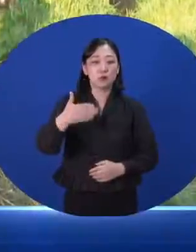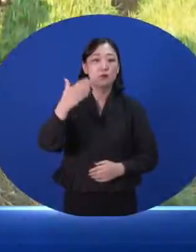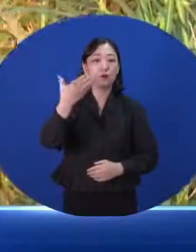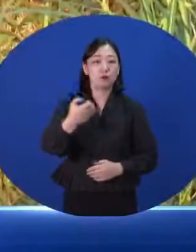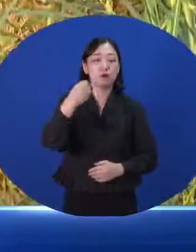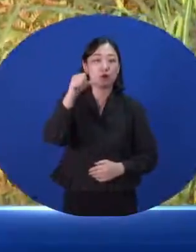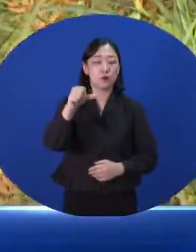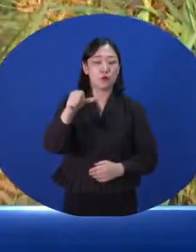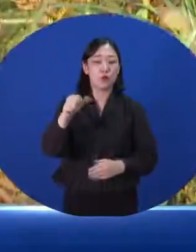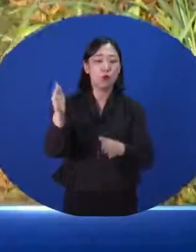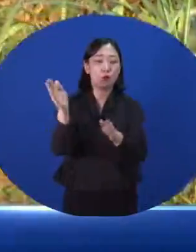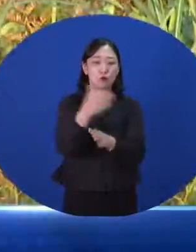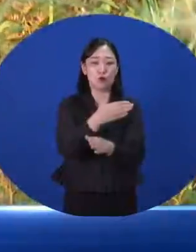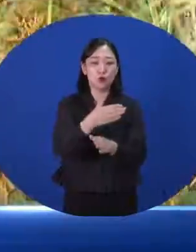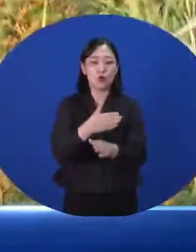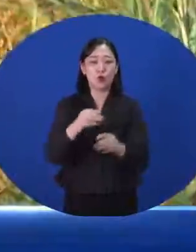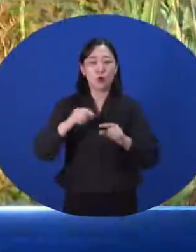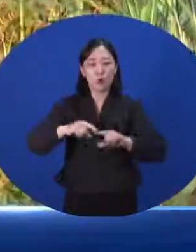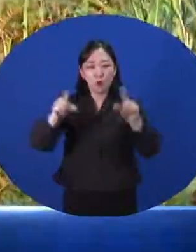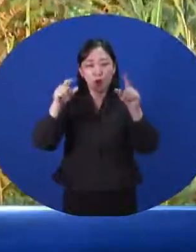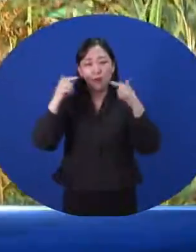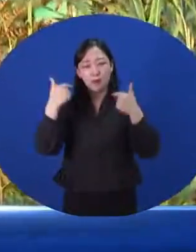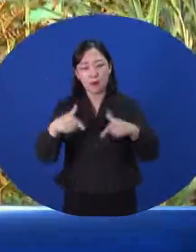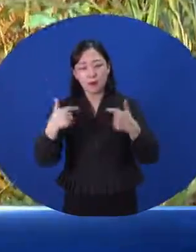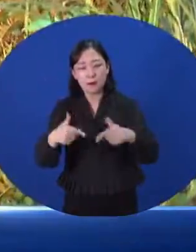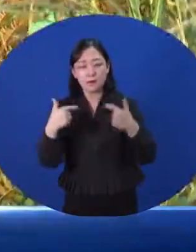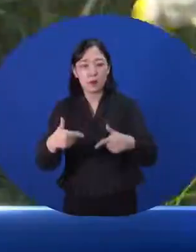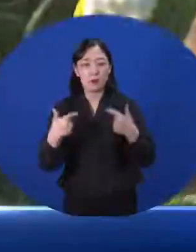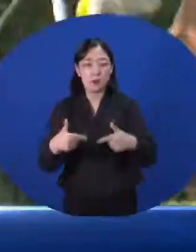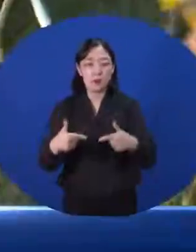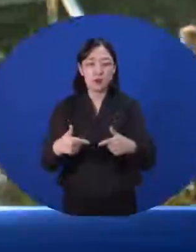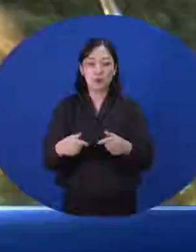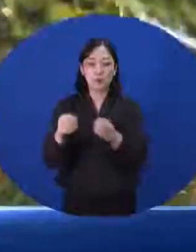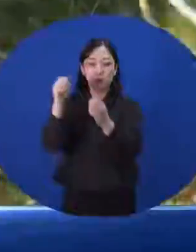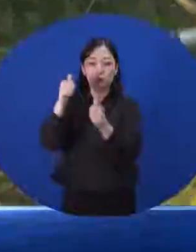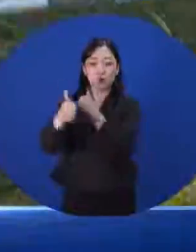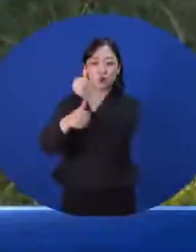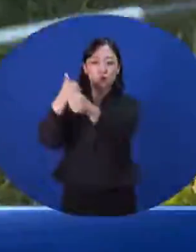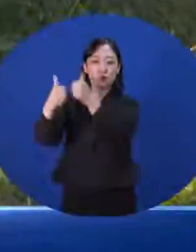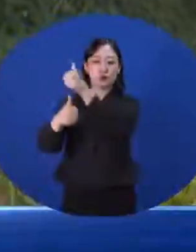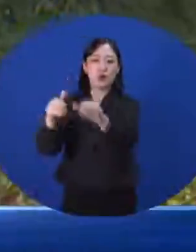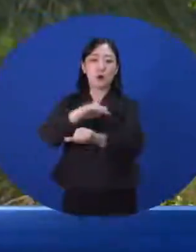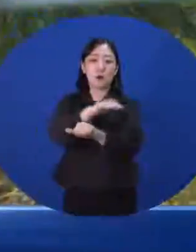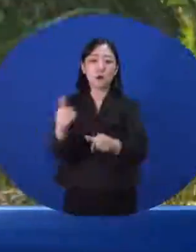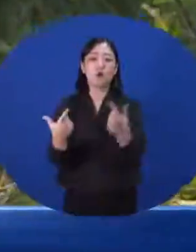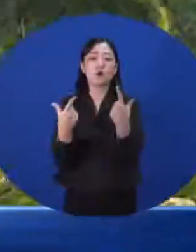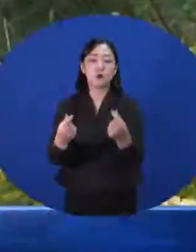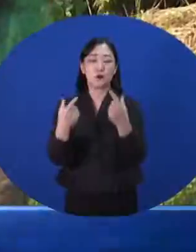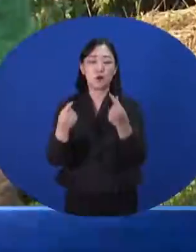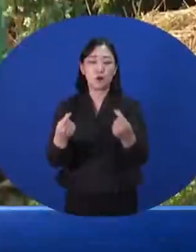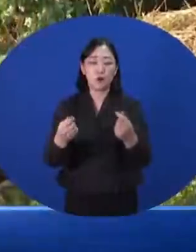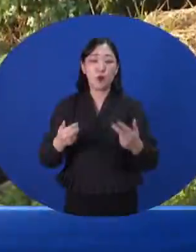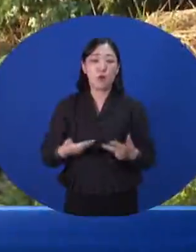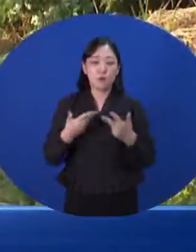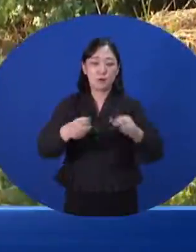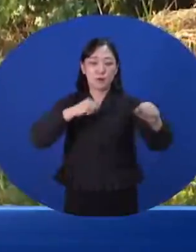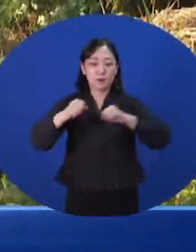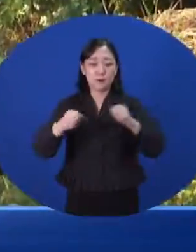안 시장은 이날 1995년부터 한 해도 거르지 않고 자신의 조상묘와 같이 정성을 다해